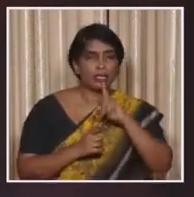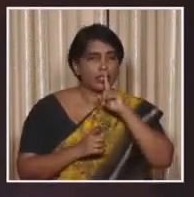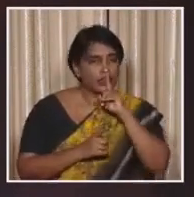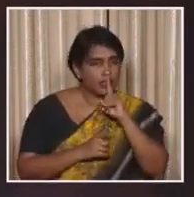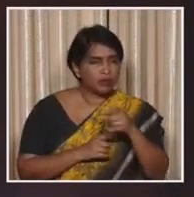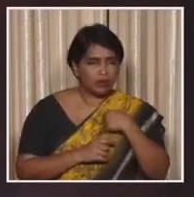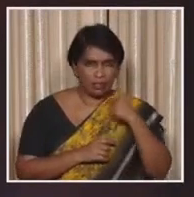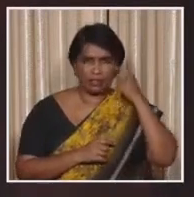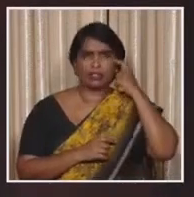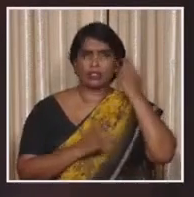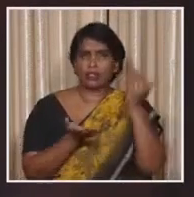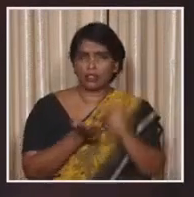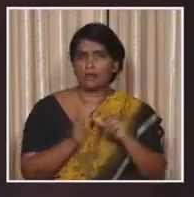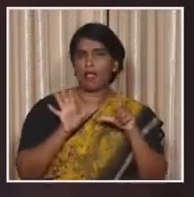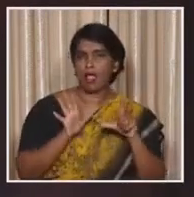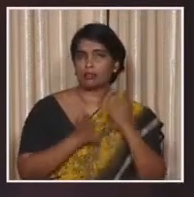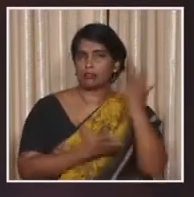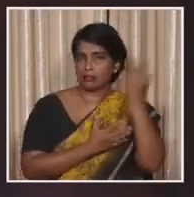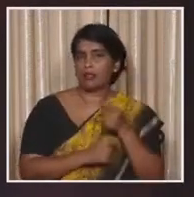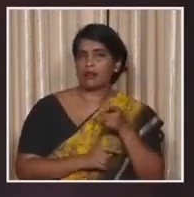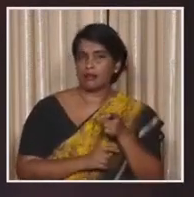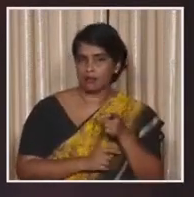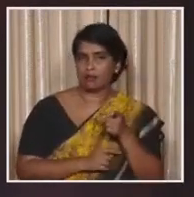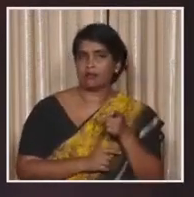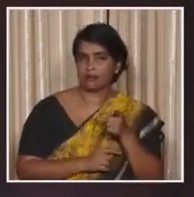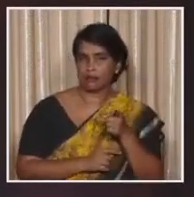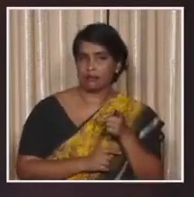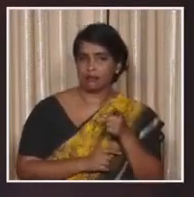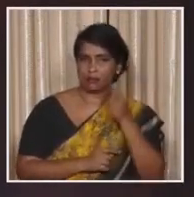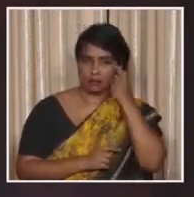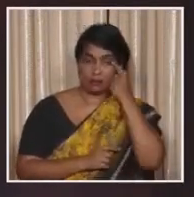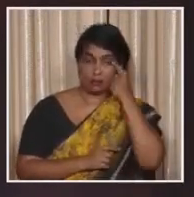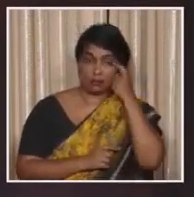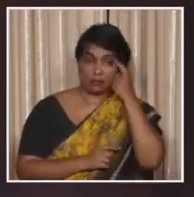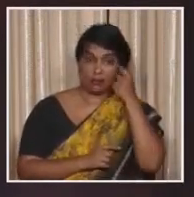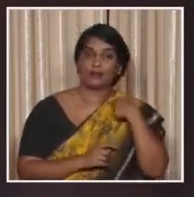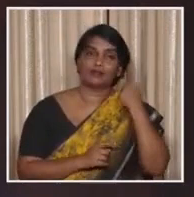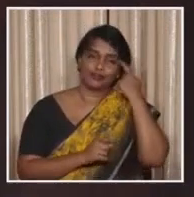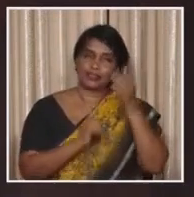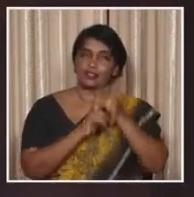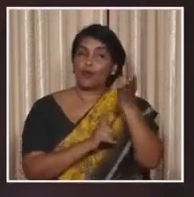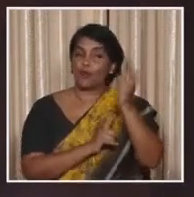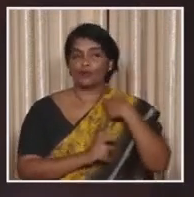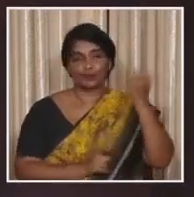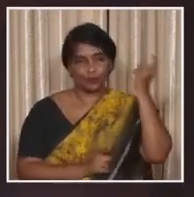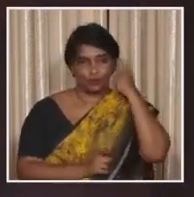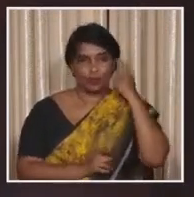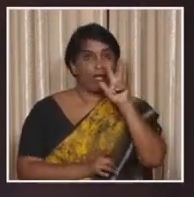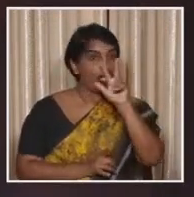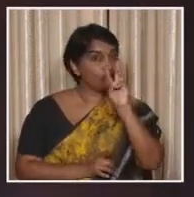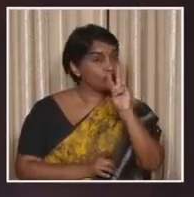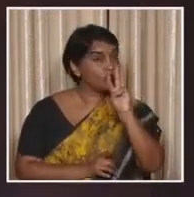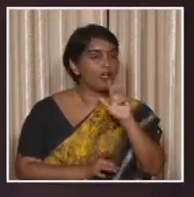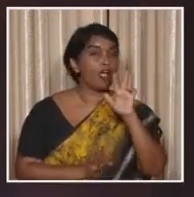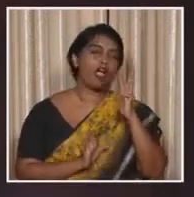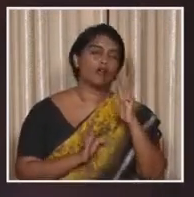විදියෙම තේරුණා තව හතක් විතර ණය ගන්න සෙට් වෙන්නේ ඔය. නැද්ද මේ අපි එතුමාව දන්නවනේ. හරිද? ඒ 83 90